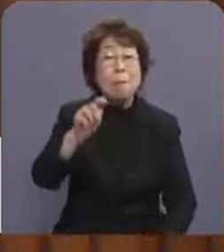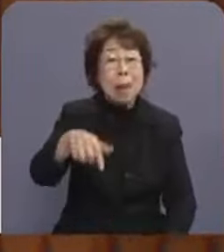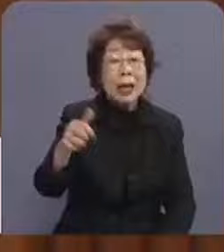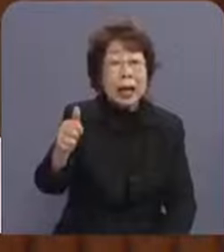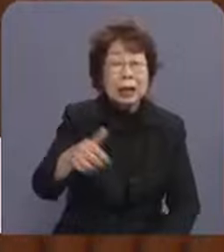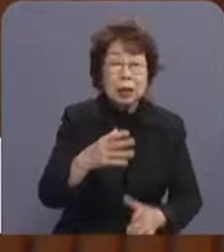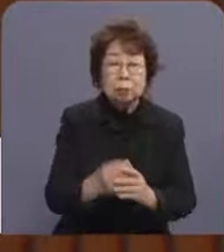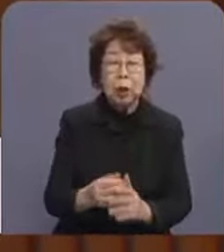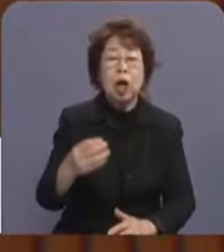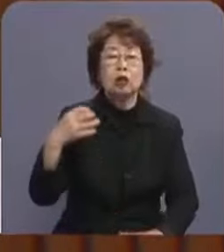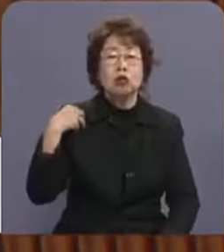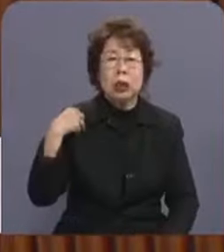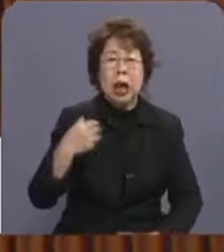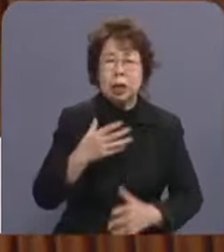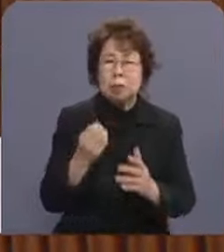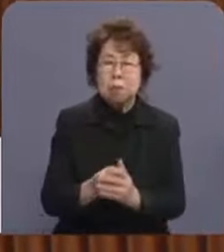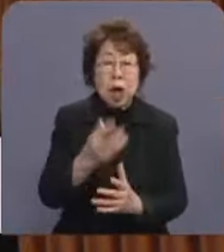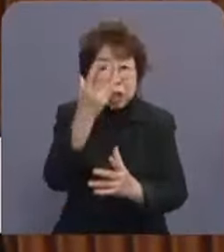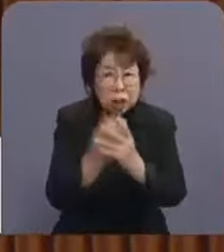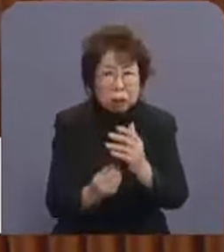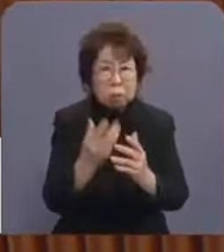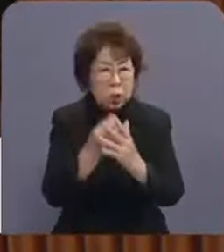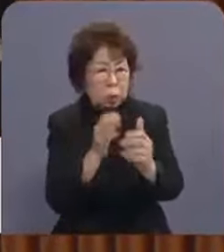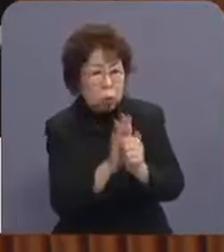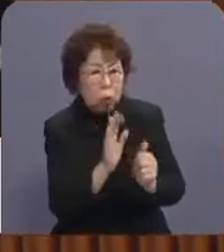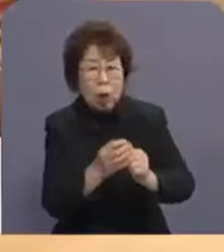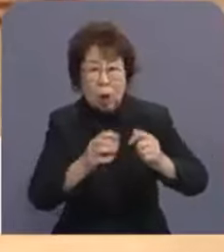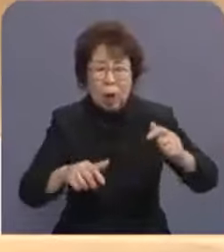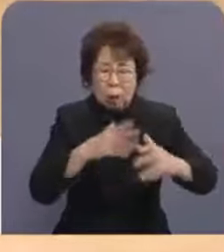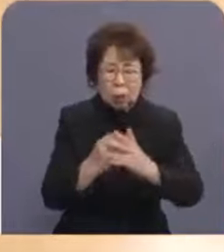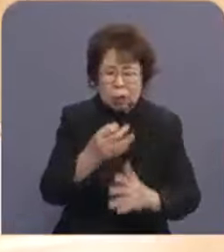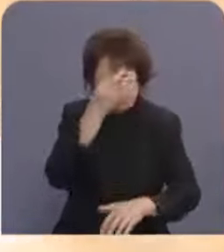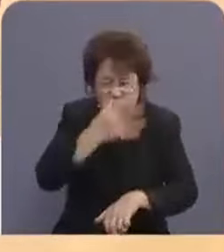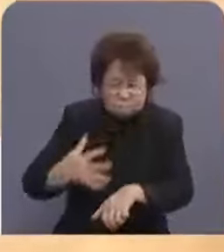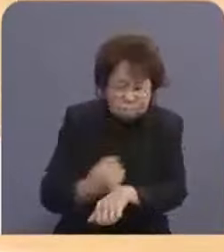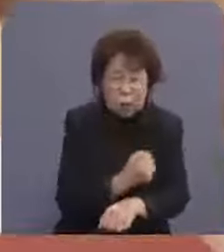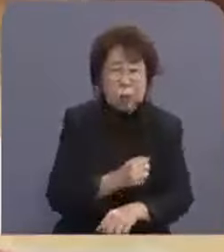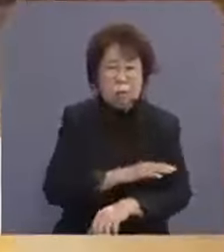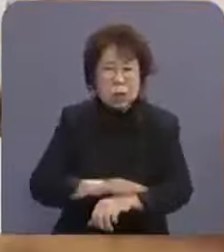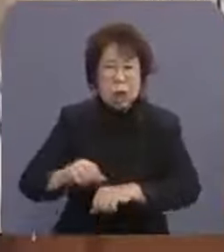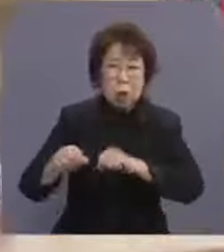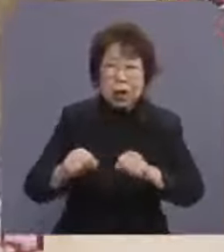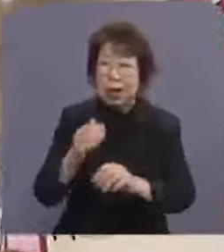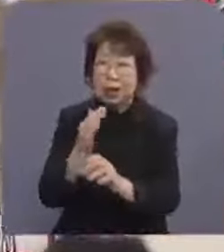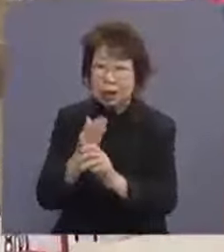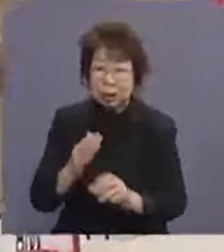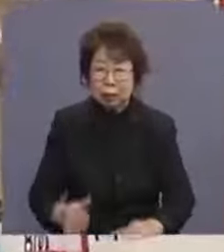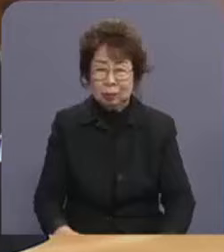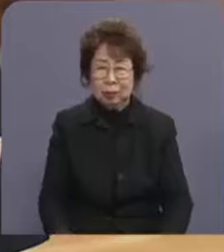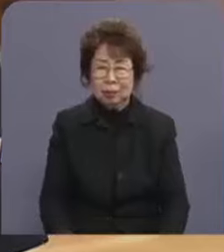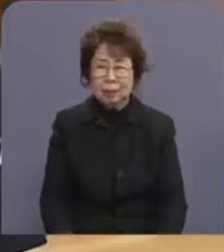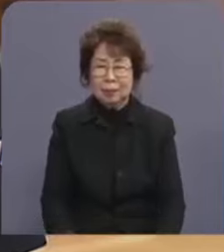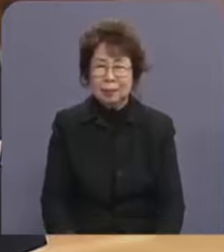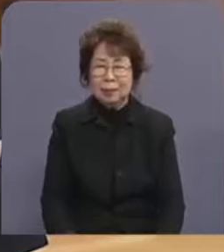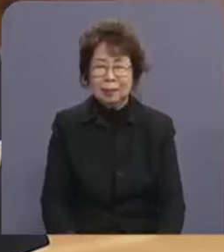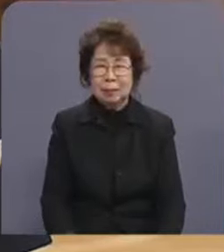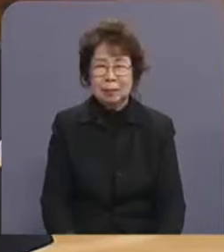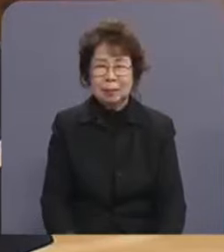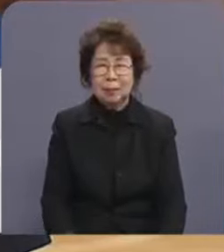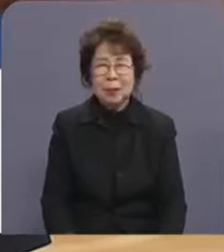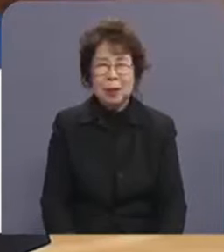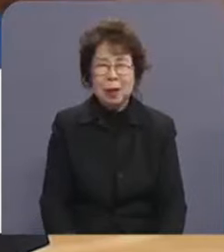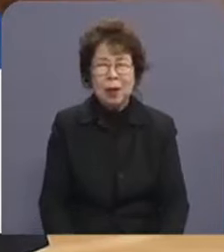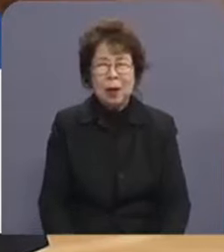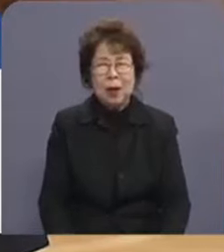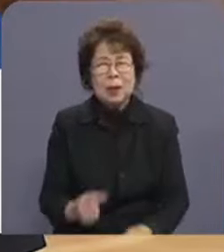이번 시즌 주장까지 맡으며 득점과 도움, 리바운드 등에서 만점 활약을 하고 있습니다. 작년엔 좀 성적이 안 좋다